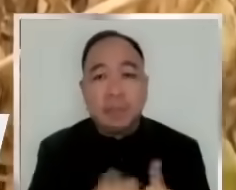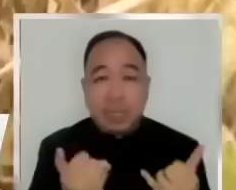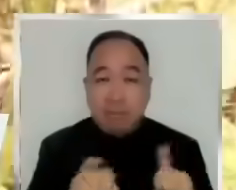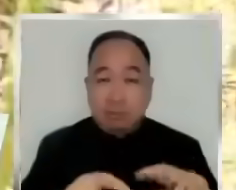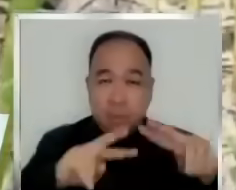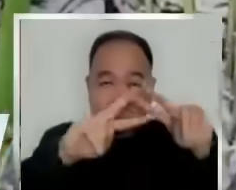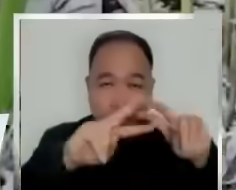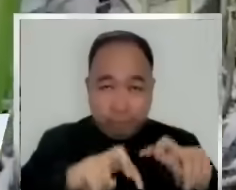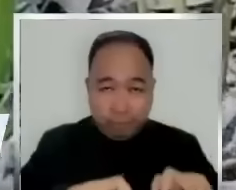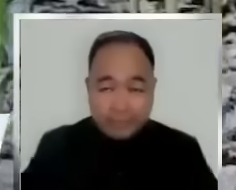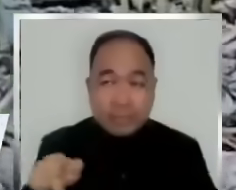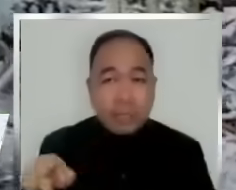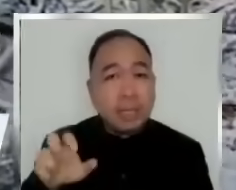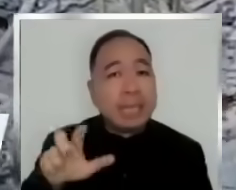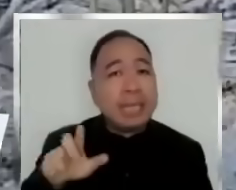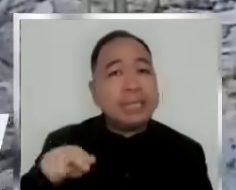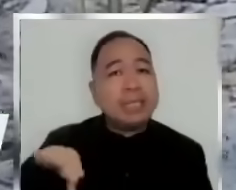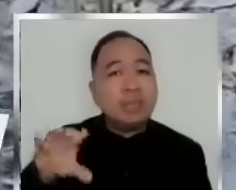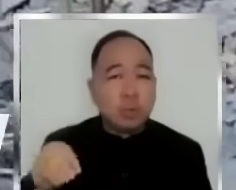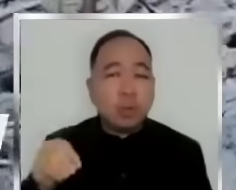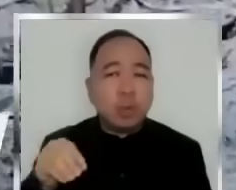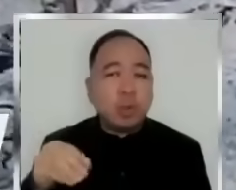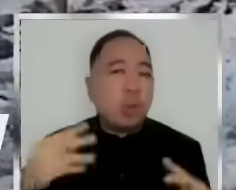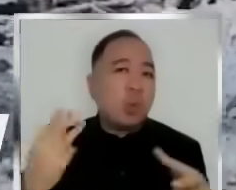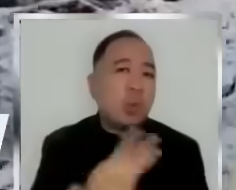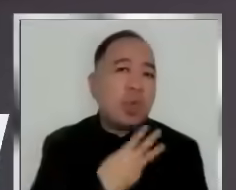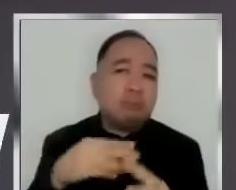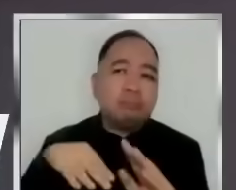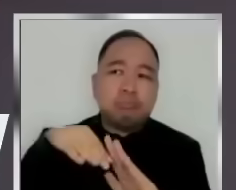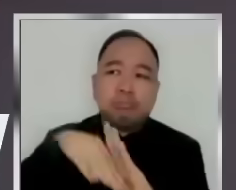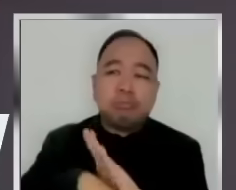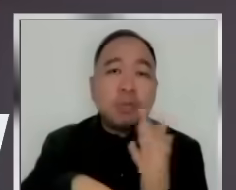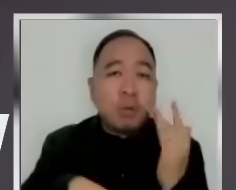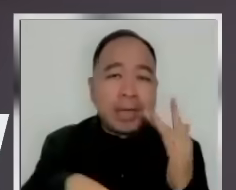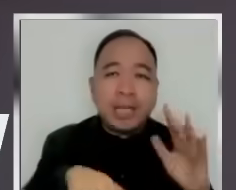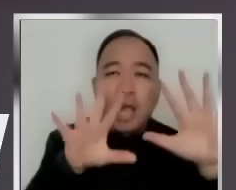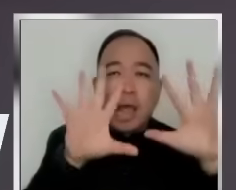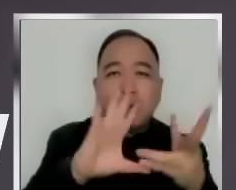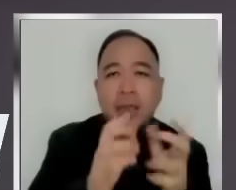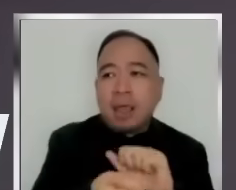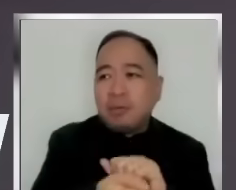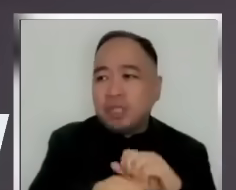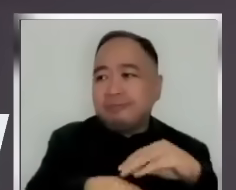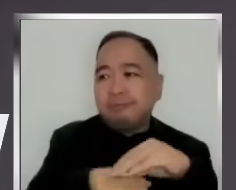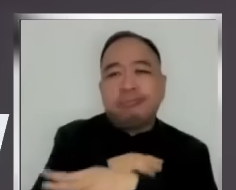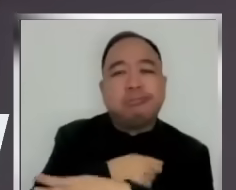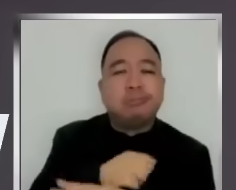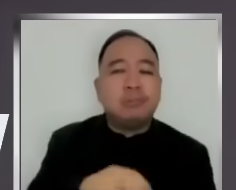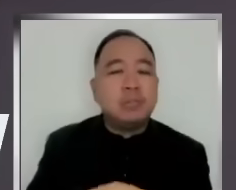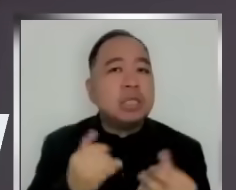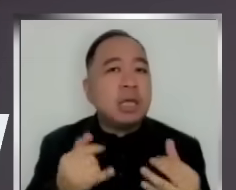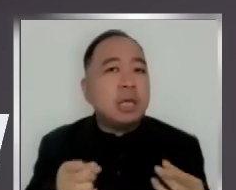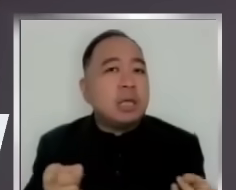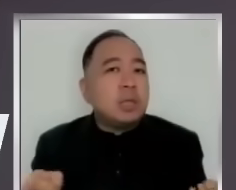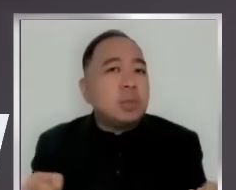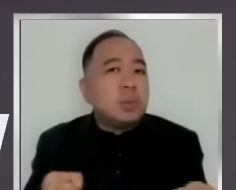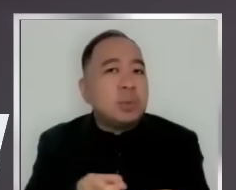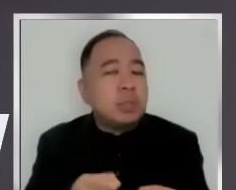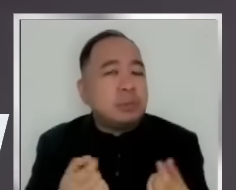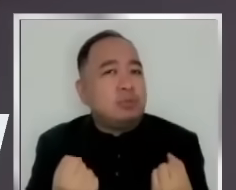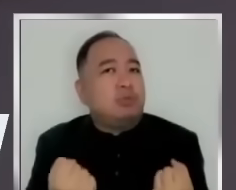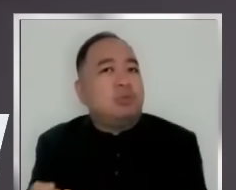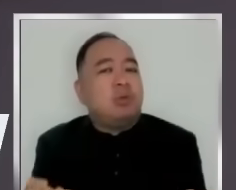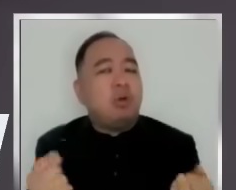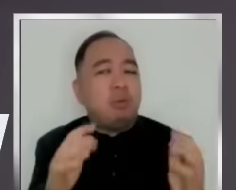Nino ng nagbabagong klima o climate change. Mas umiikli na lang yung return period ng mga strong El Nino events, which